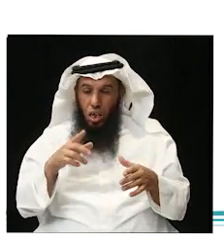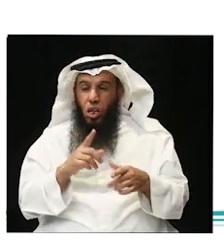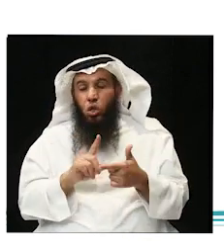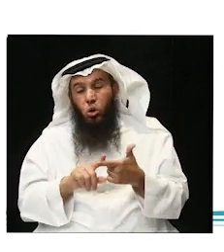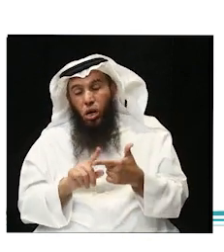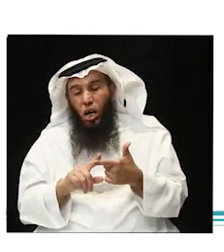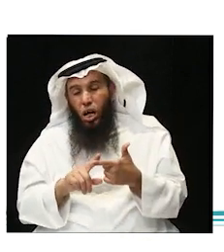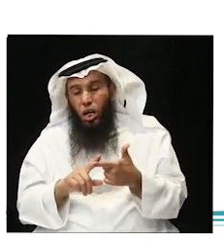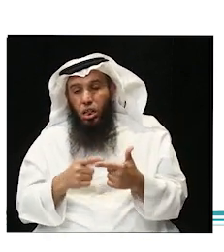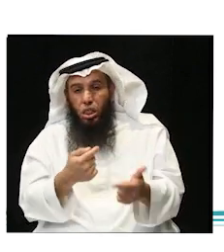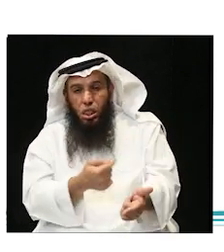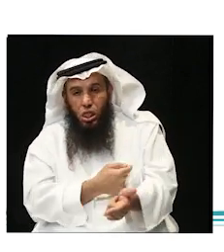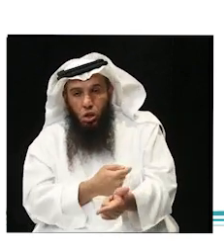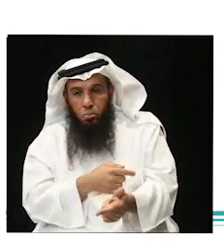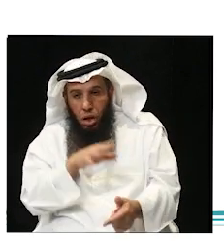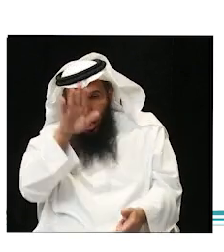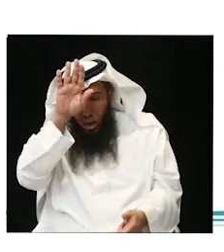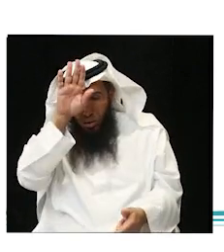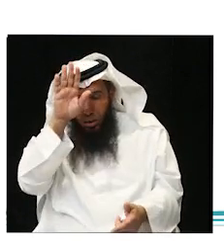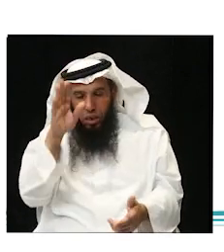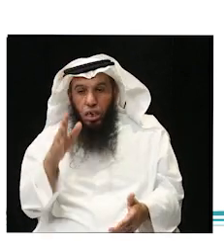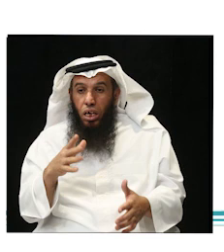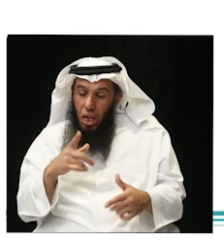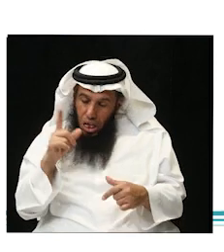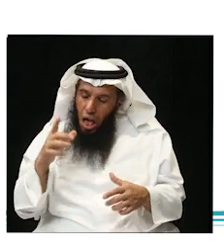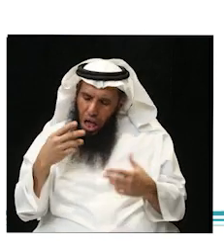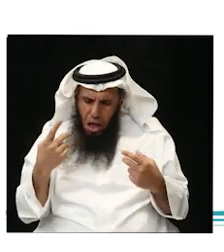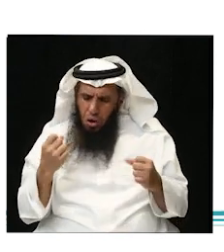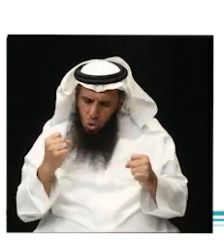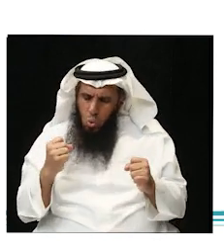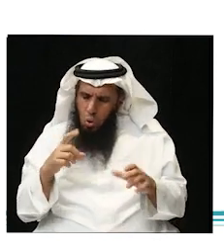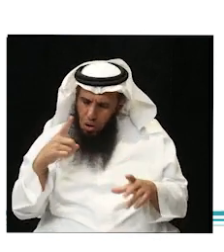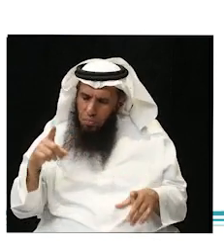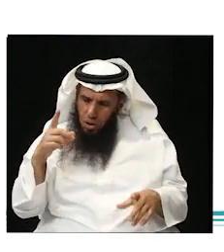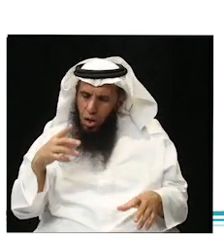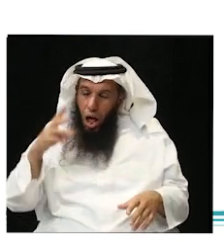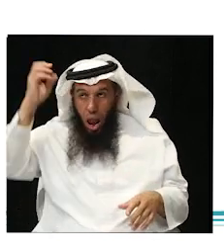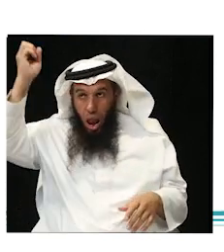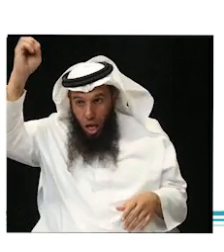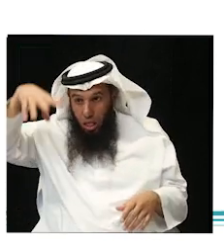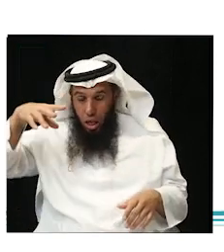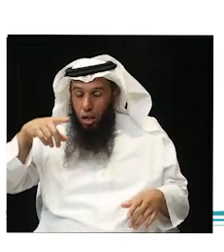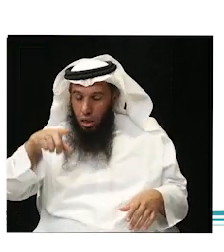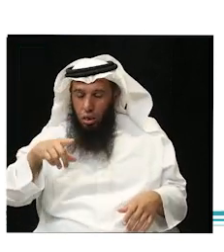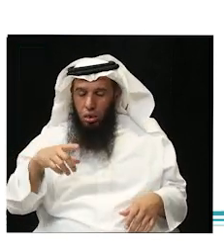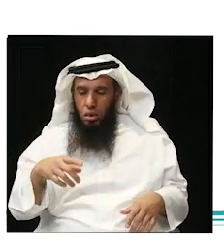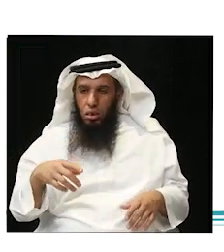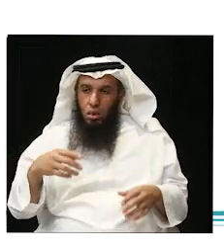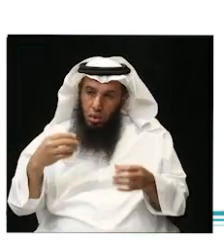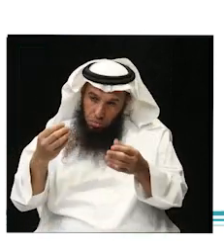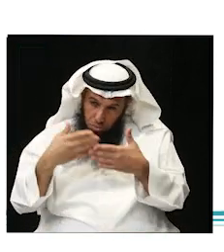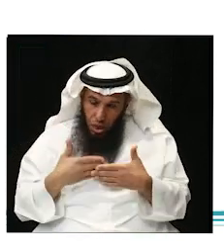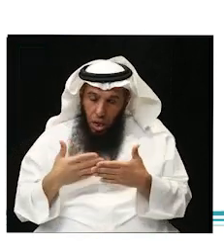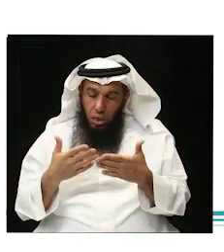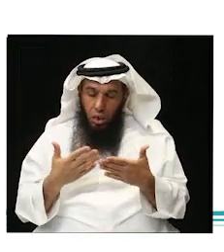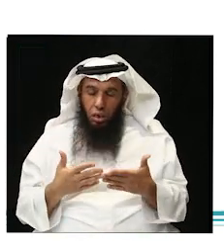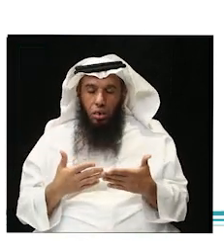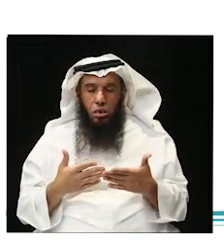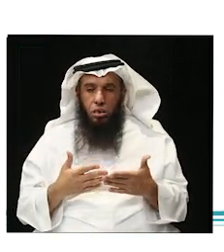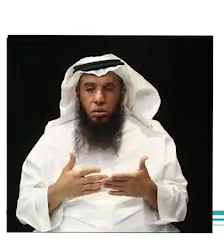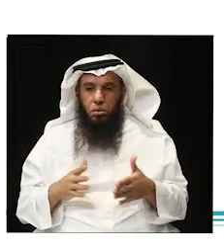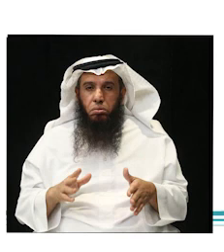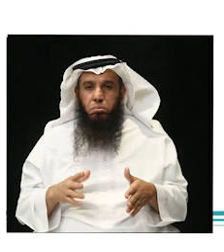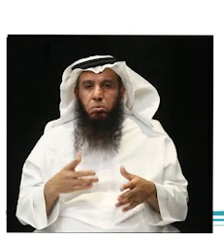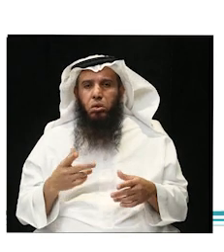الشرك الأصغر. فلما أنا أذهب للطبيب كي أعالج، أنا وأنا ذاهب إليه أن هذا الطبيب قد يكون سببا في